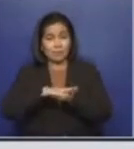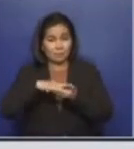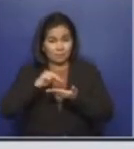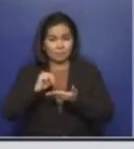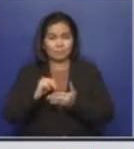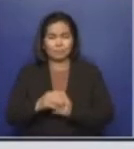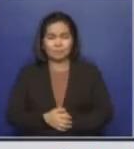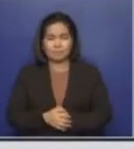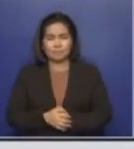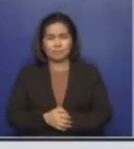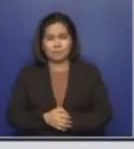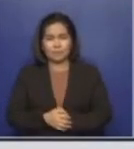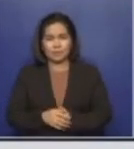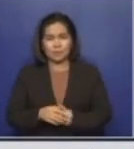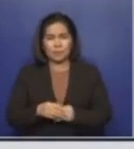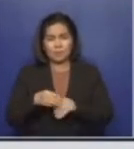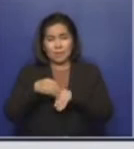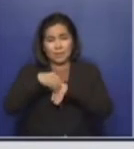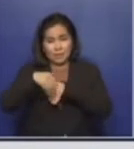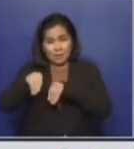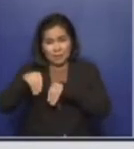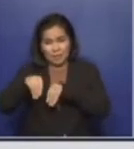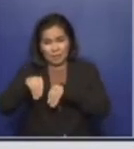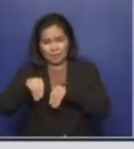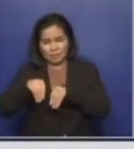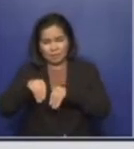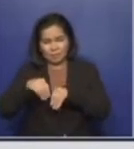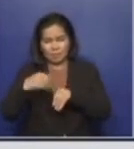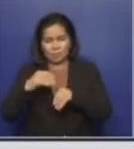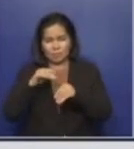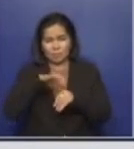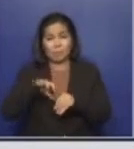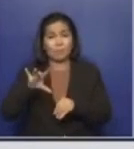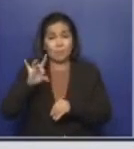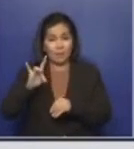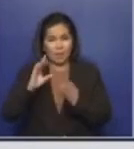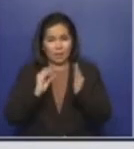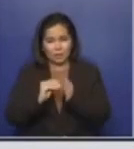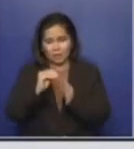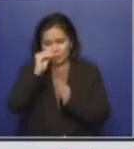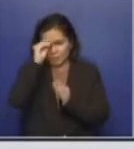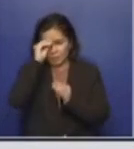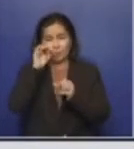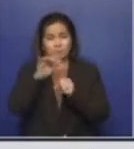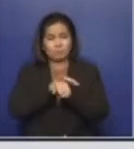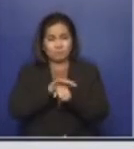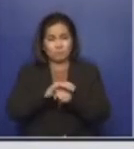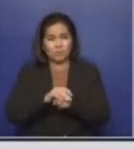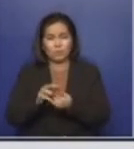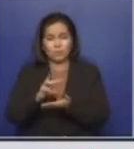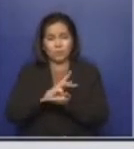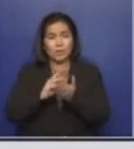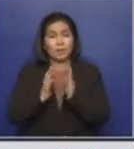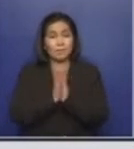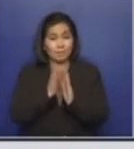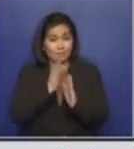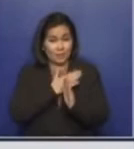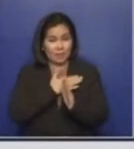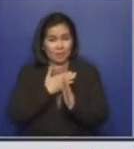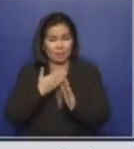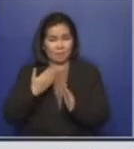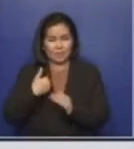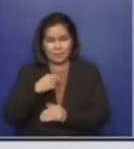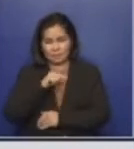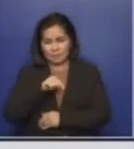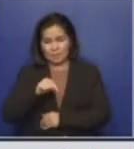ฏนี่มีวิทยาเขตอยู่8แห่งนักศึกษาอาจจะไม่มากวิทยาลัยสงฆ์ก็มี7แต่มี3แห่งก็ก